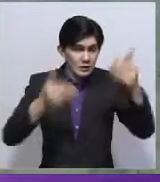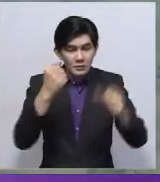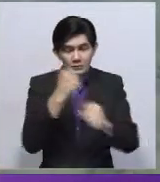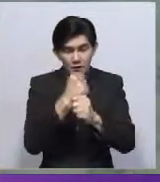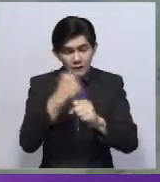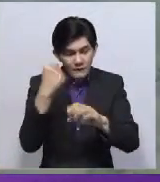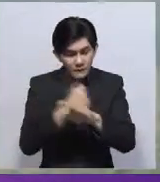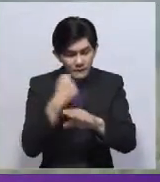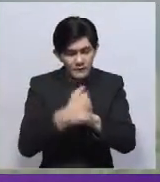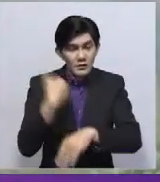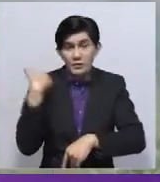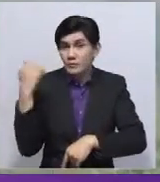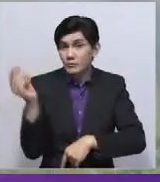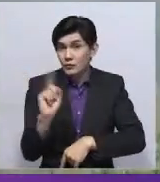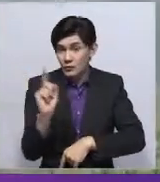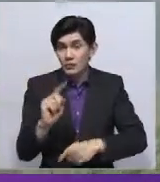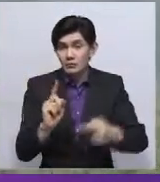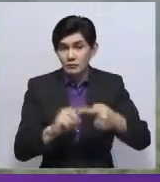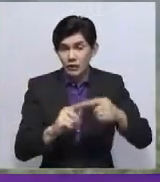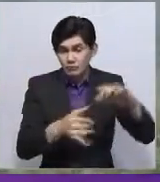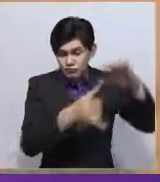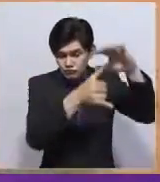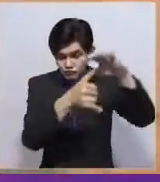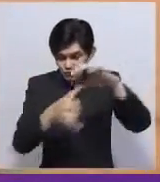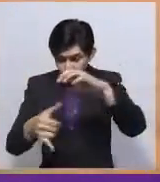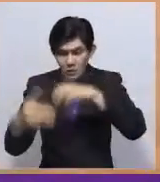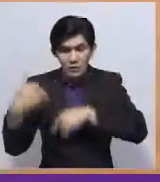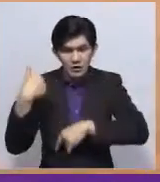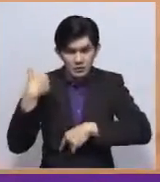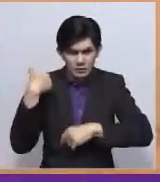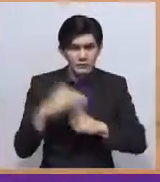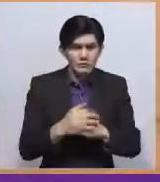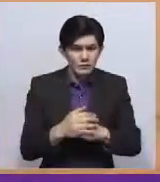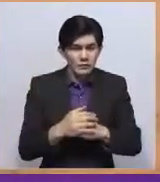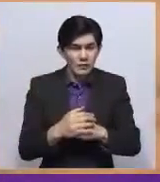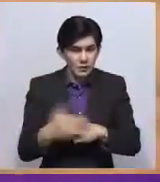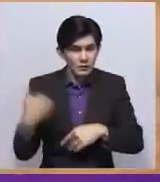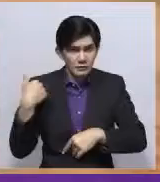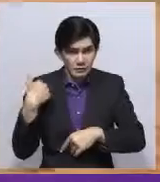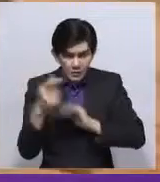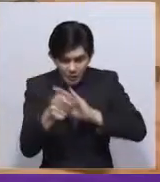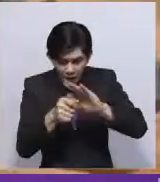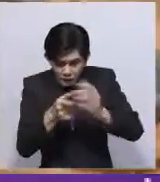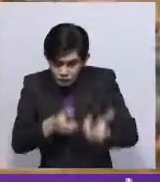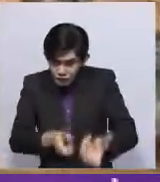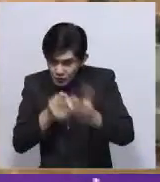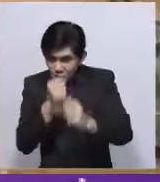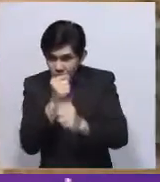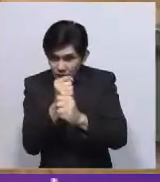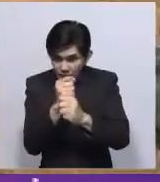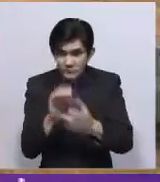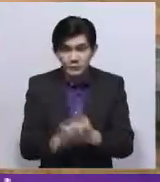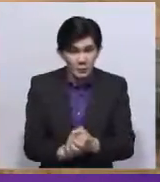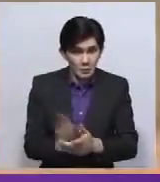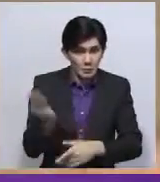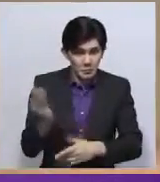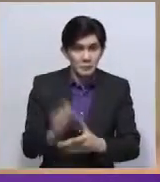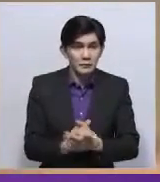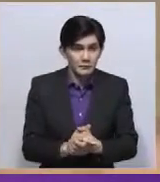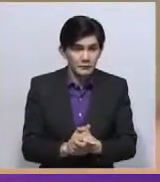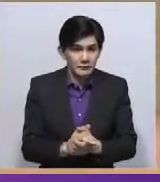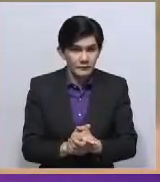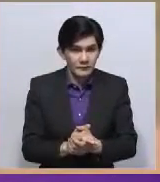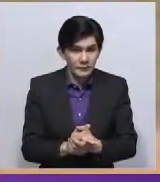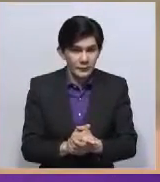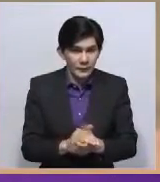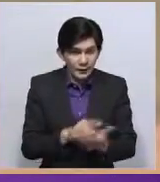รมการฝึกก็จะประกอบไปด้วยการโดดร่มแทรกซึมเบื้องสูงการซุ่มยิงค่ะโอ้นะคะ